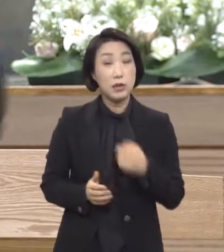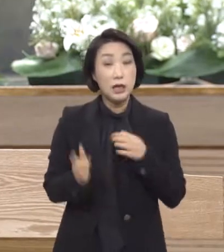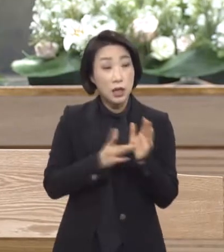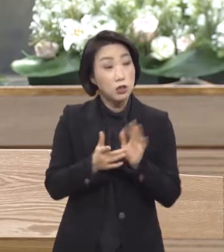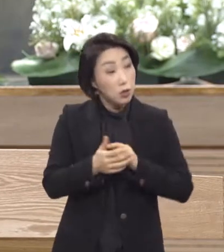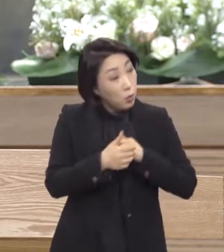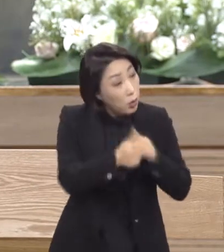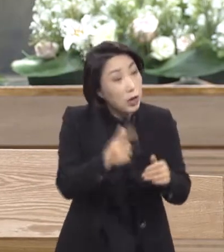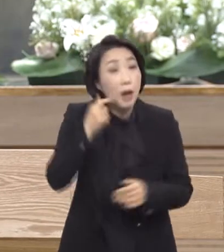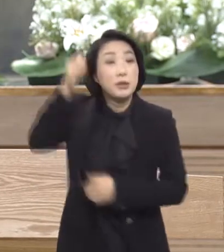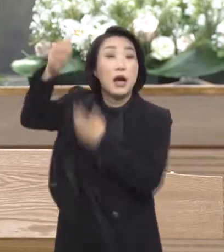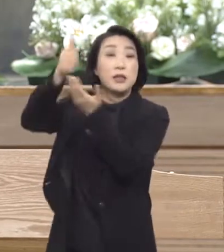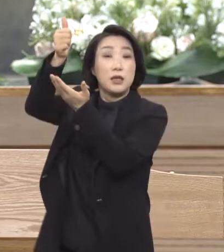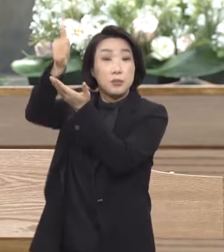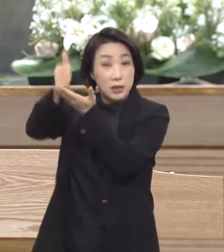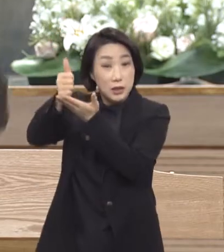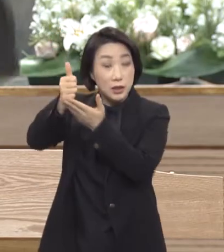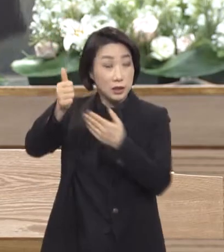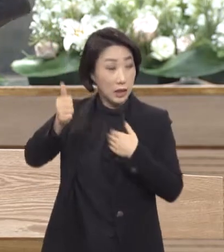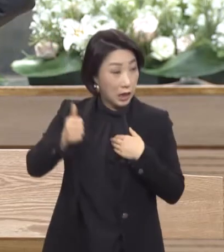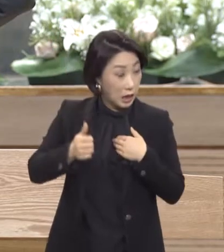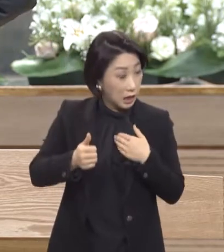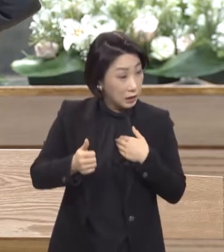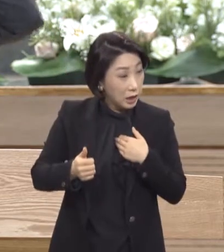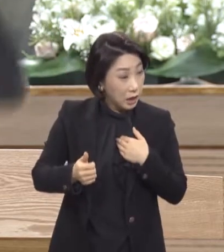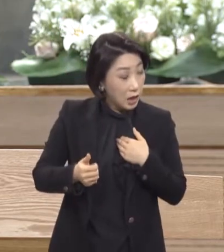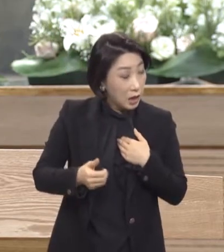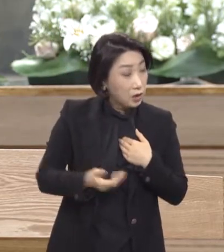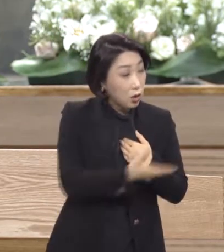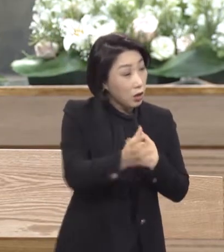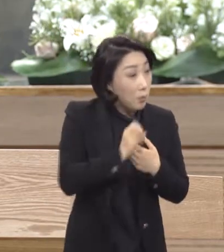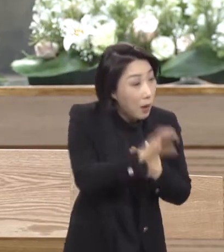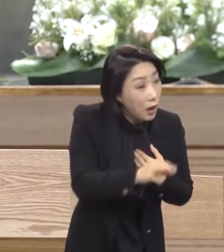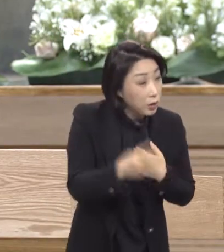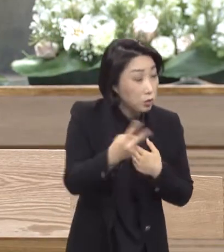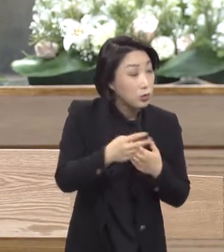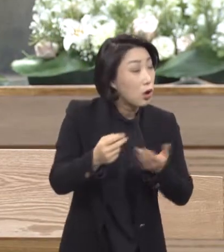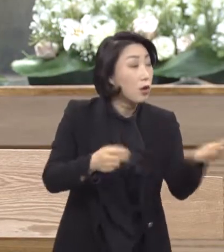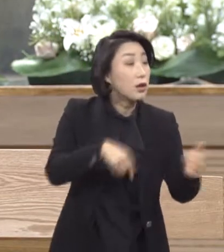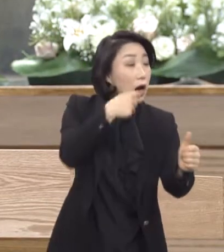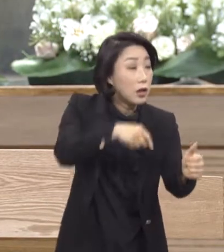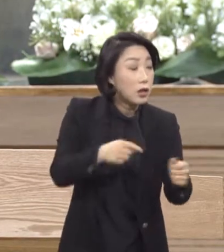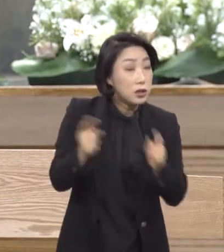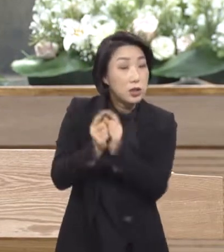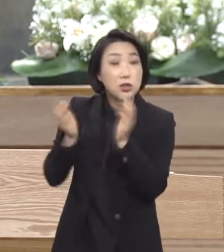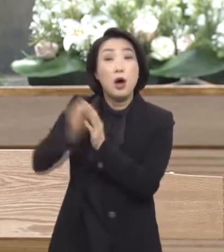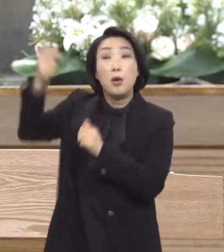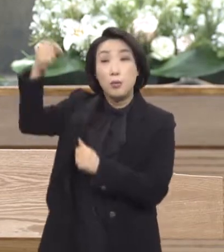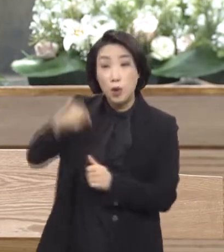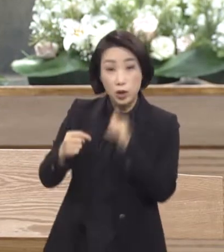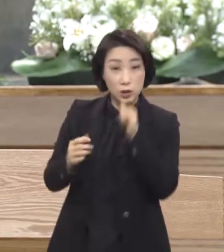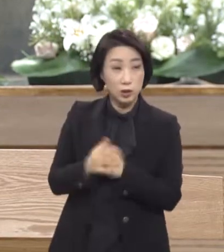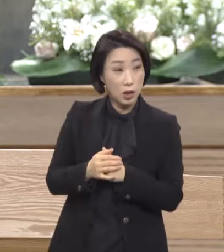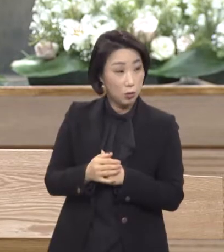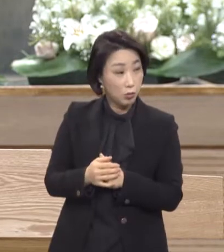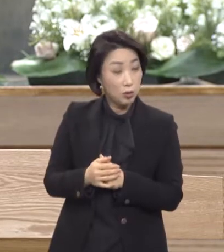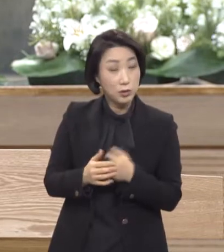나를 보내신 아버지께서 나의 말할 것과 이룰 것을 친히 명령하여